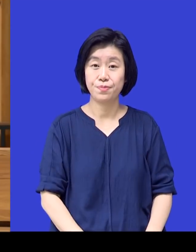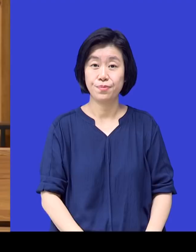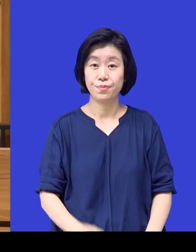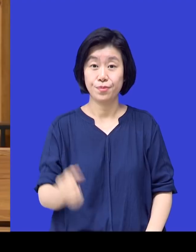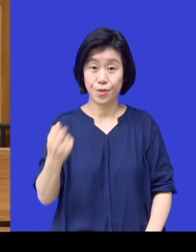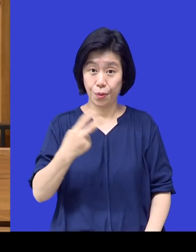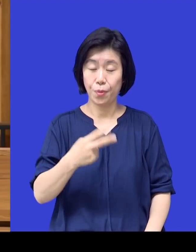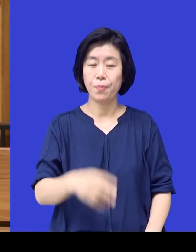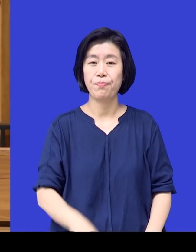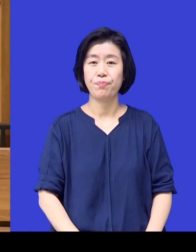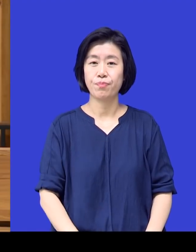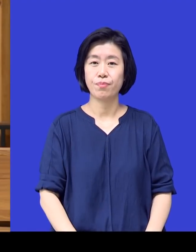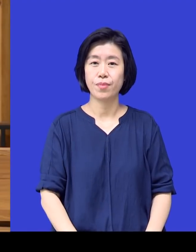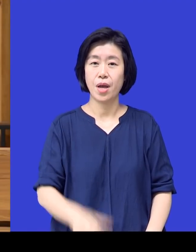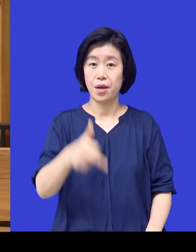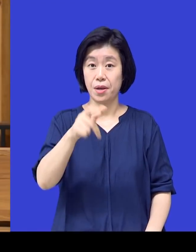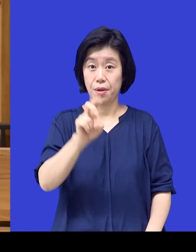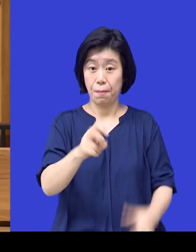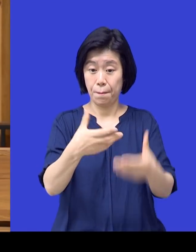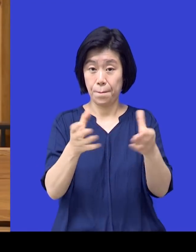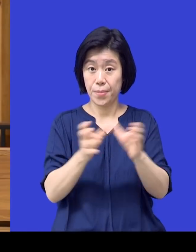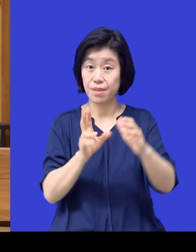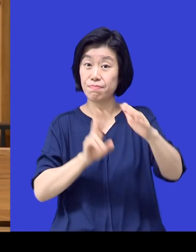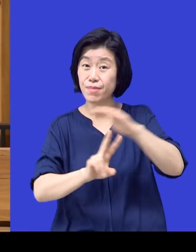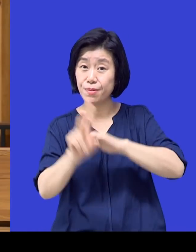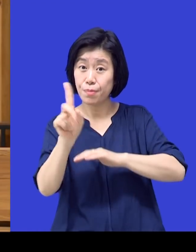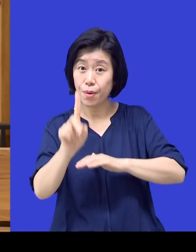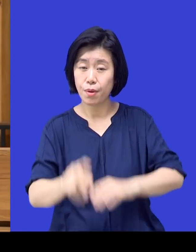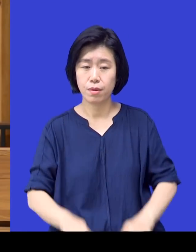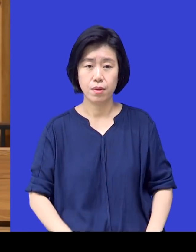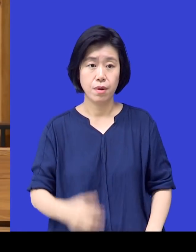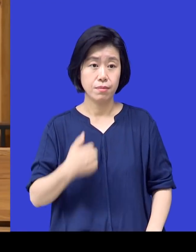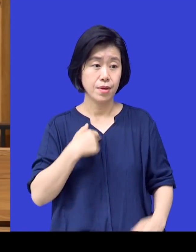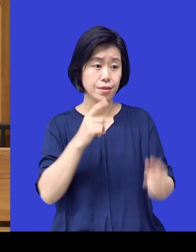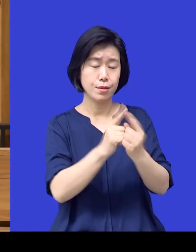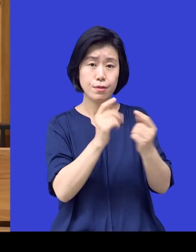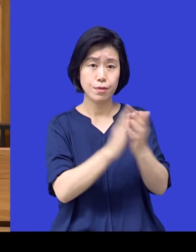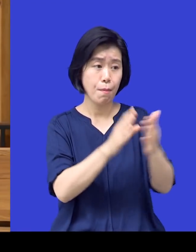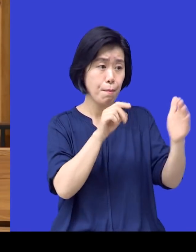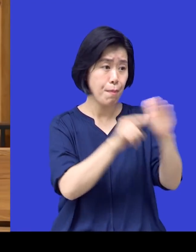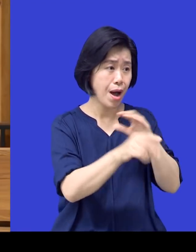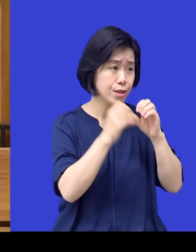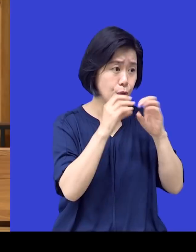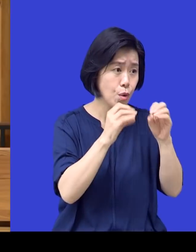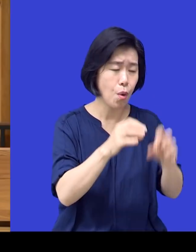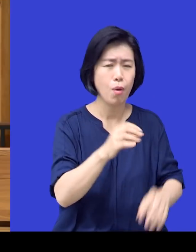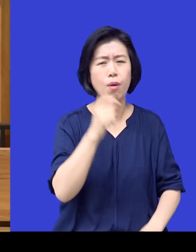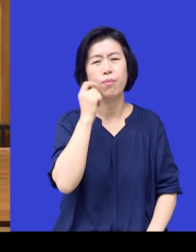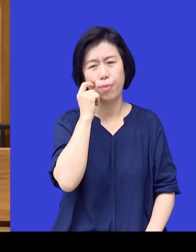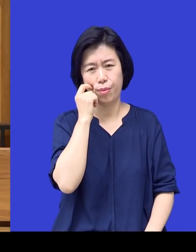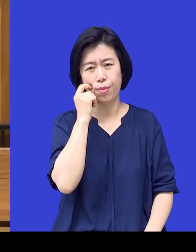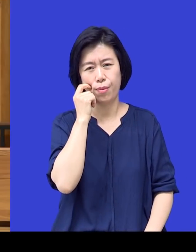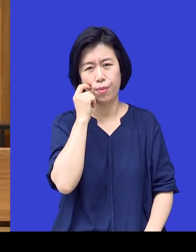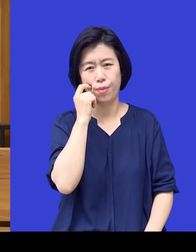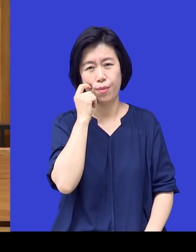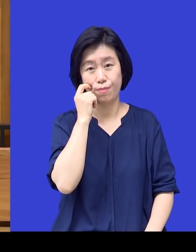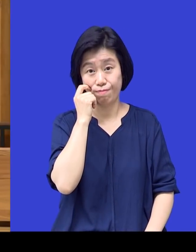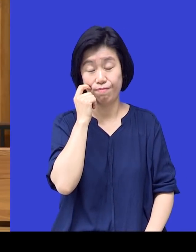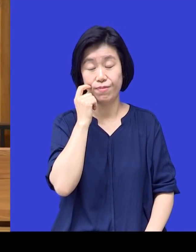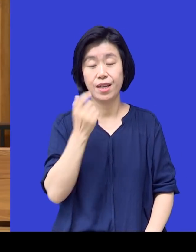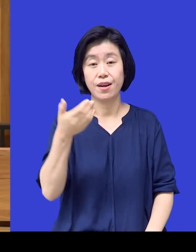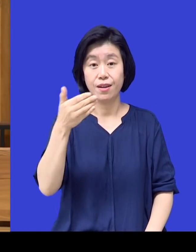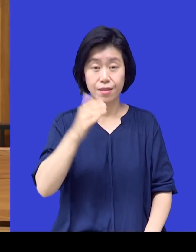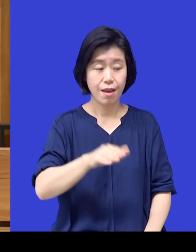대한 그 비전을 얘기한다면 우리는 그곳에 가서 선교를 할 수 없지만 저는 제 마음은 그 나라의 어린아이